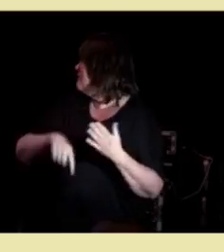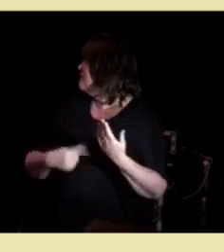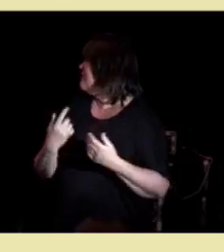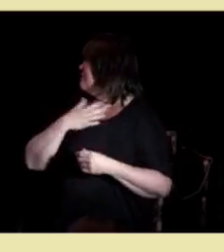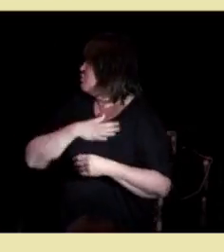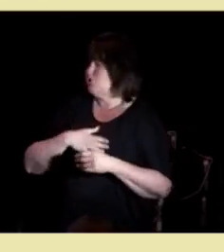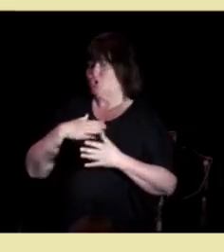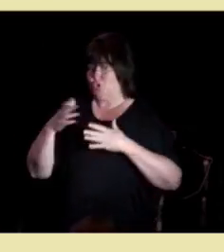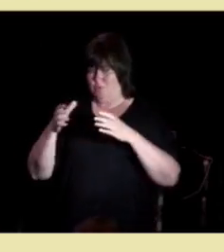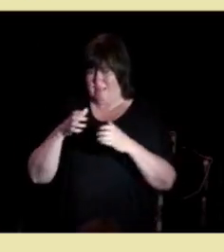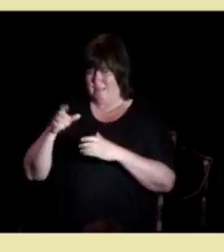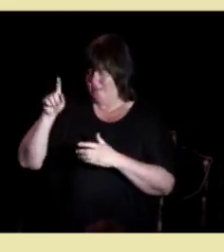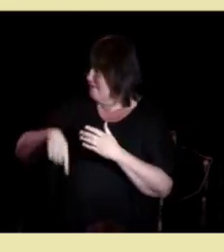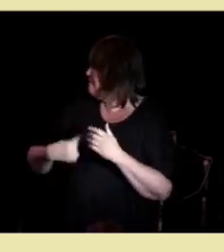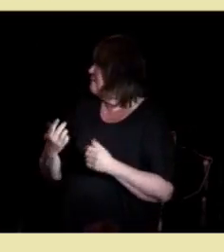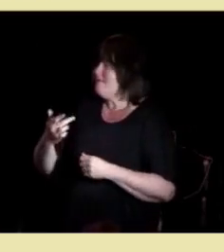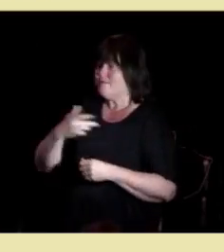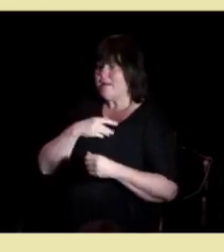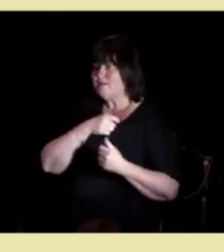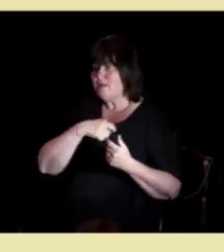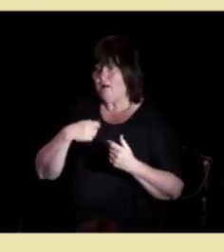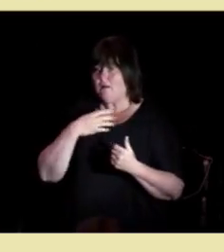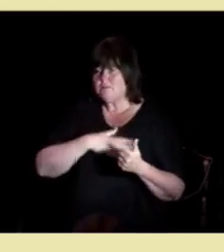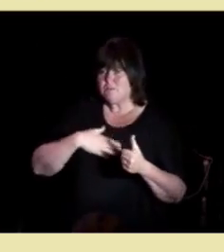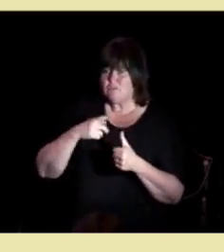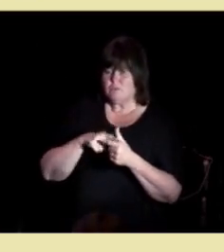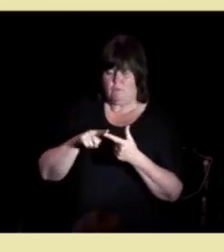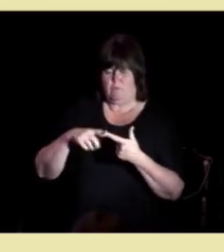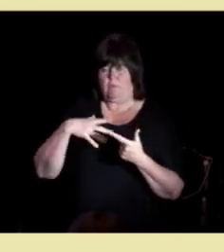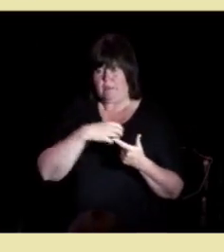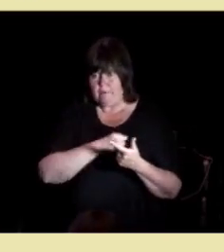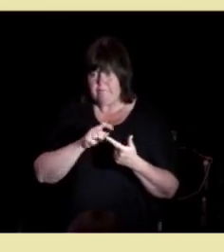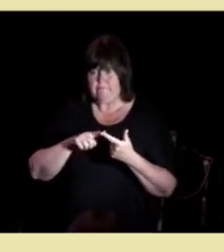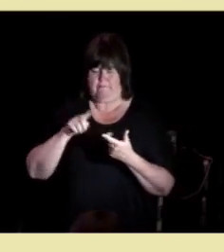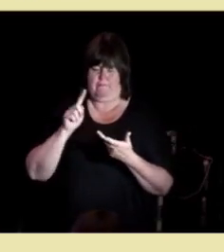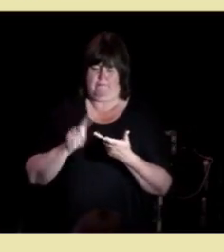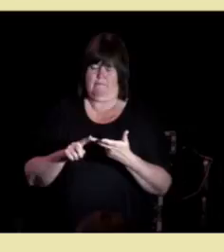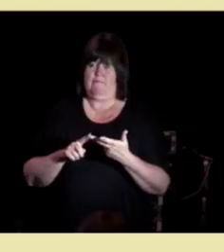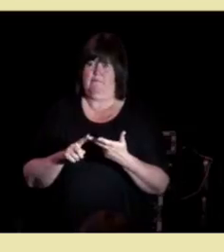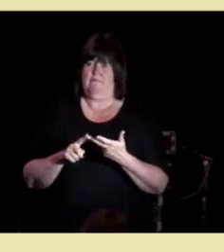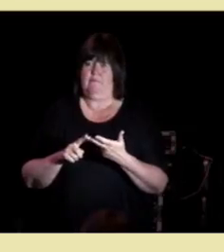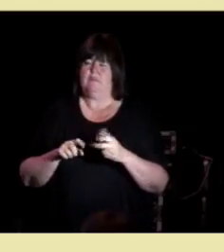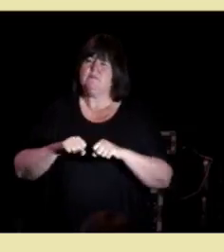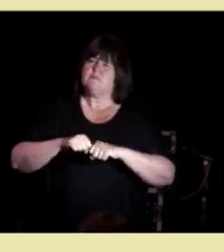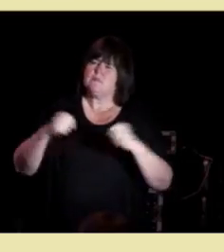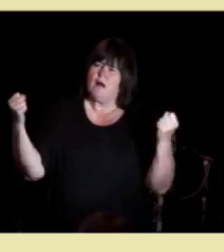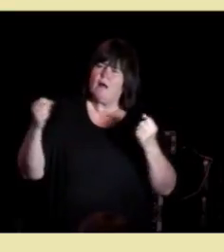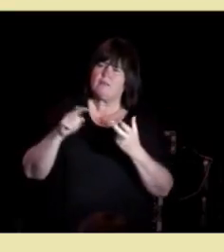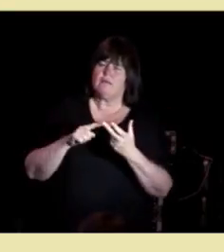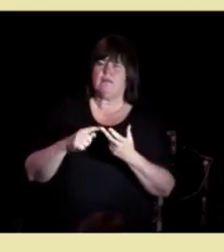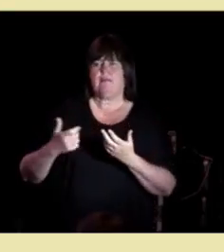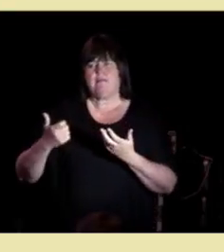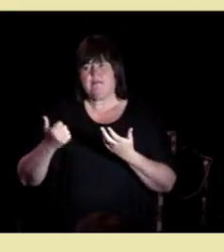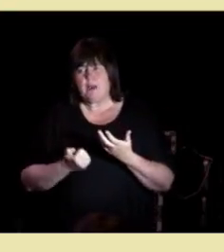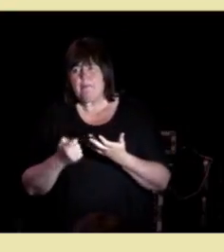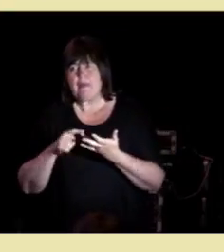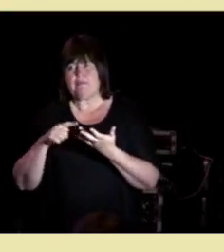sykdomstilstandene. Det er hjerte-karsykdommer, det er kreft, det er skader, diabetes,